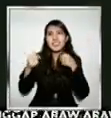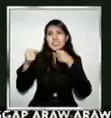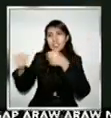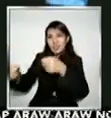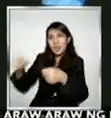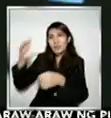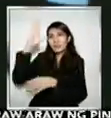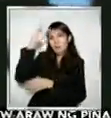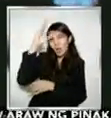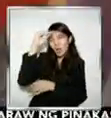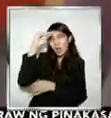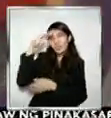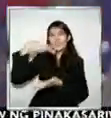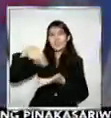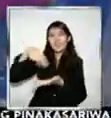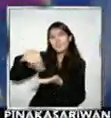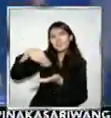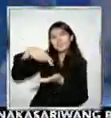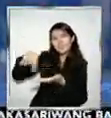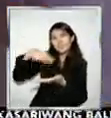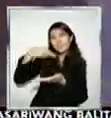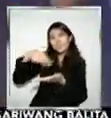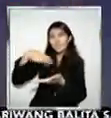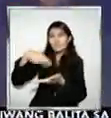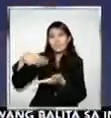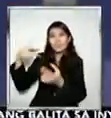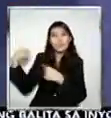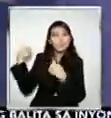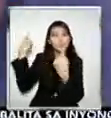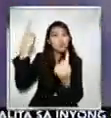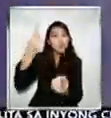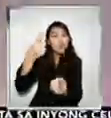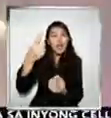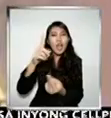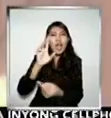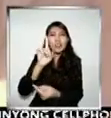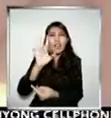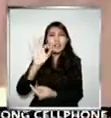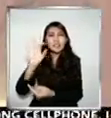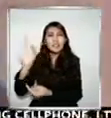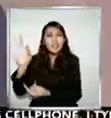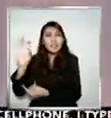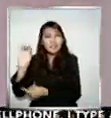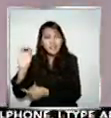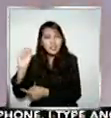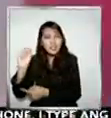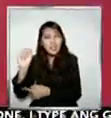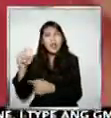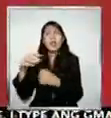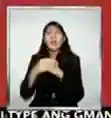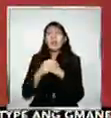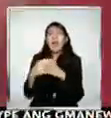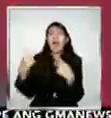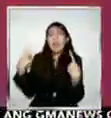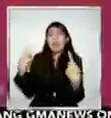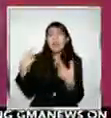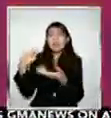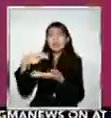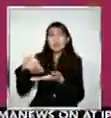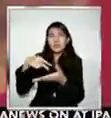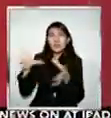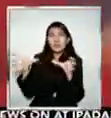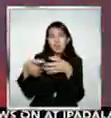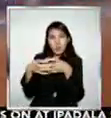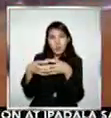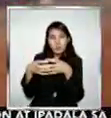Isa sa mga hari ng dance floor noong dekada 90 ang all-male group na Streetboys. Nilaunch sila sa GMA